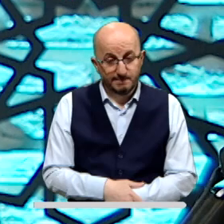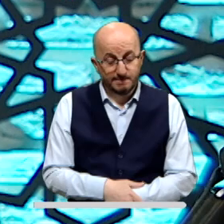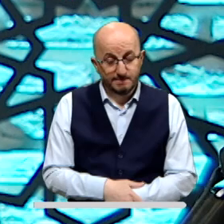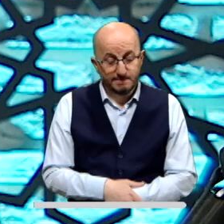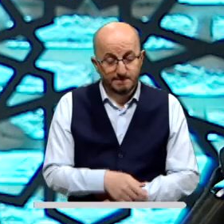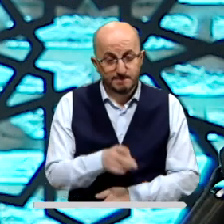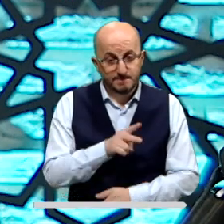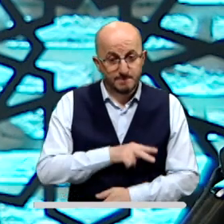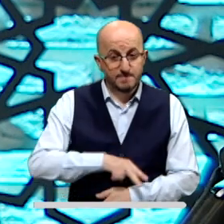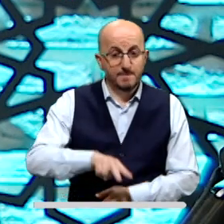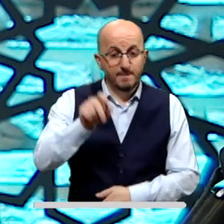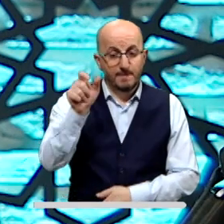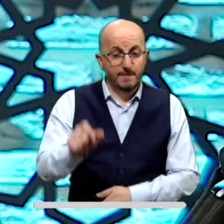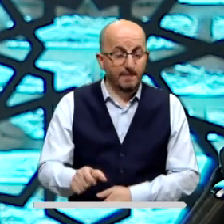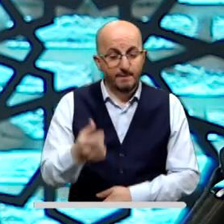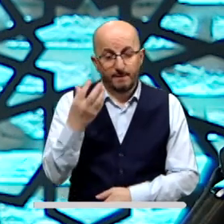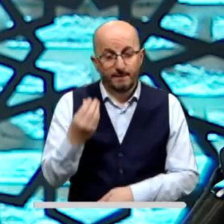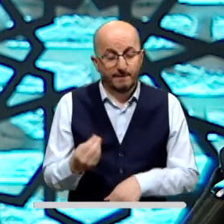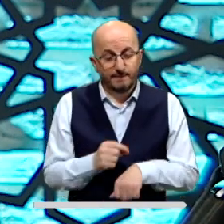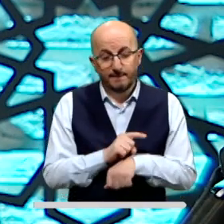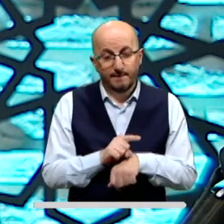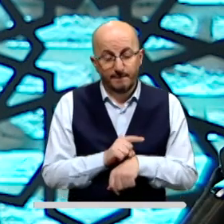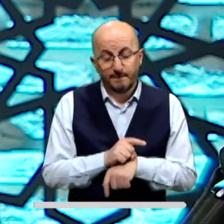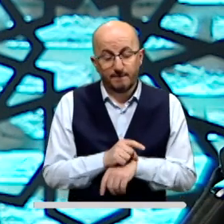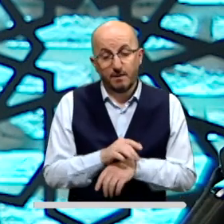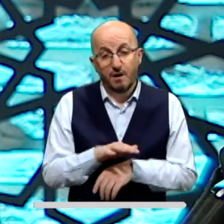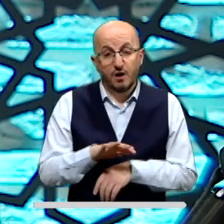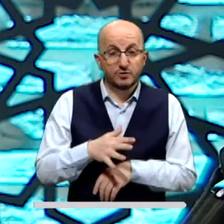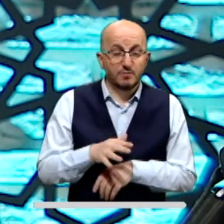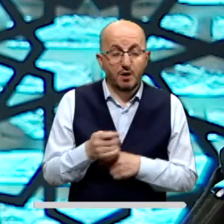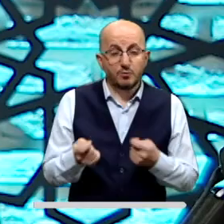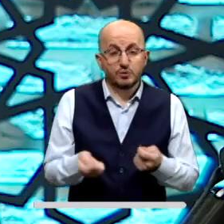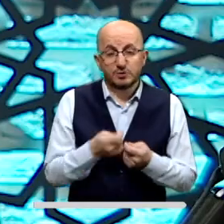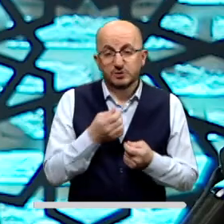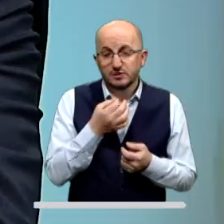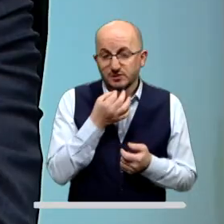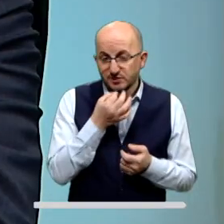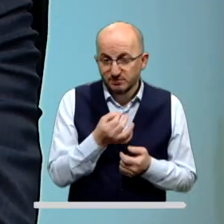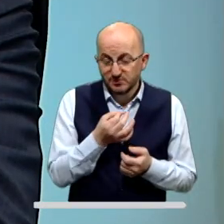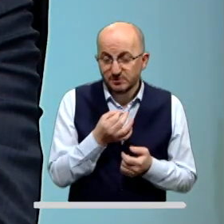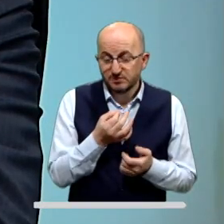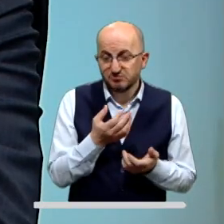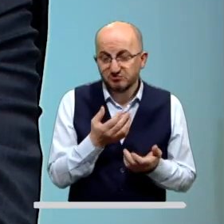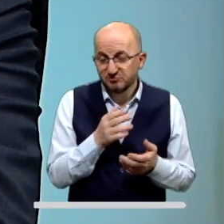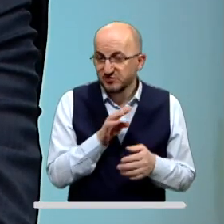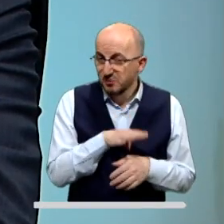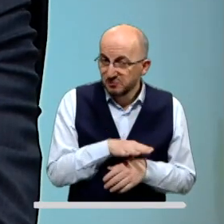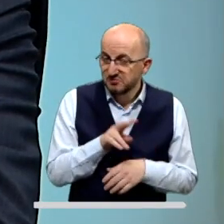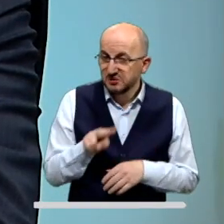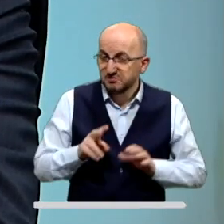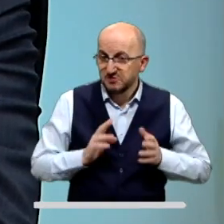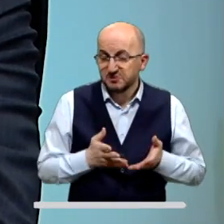seferi olduğumuz zaman acaba bu iş ruhsat mıdır yoksa Azimet midir hocam Seferi olan